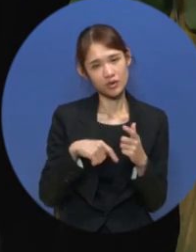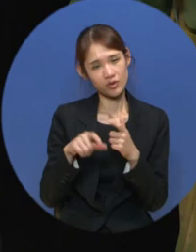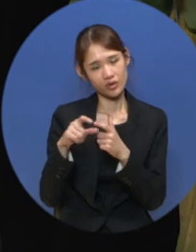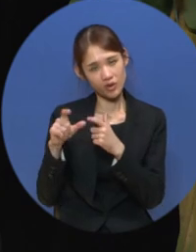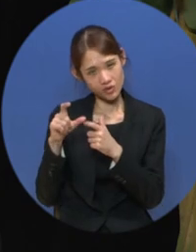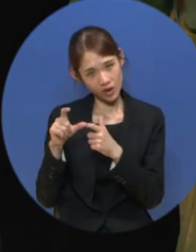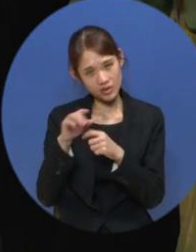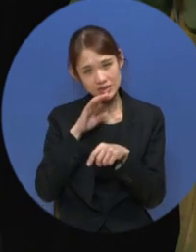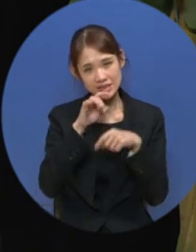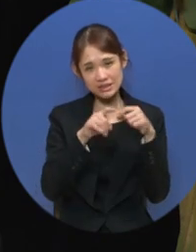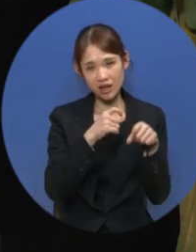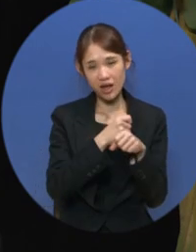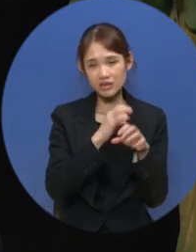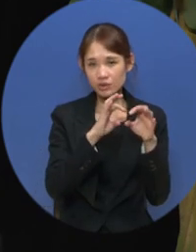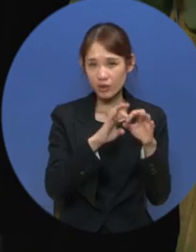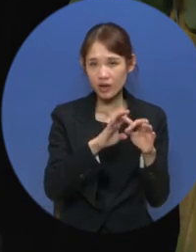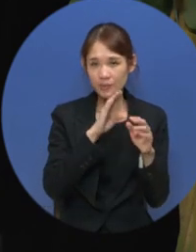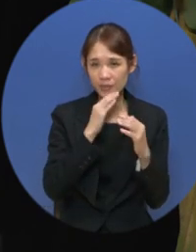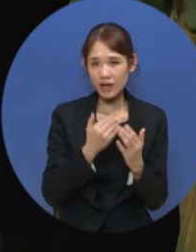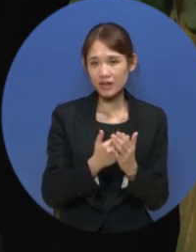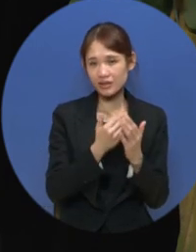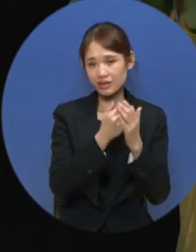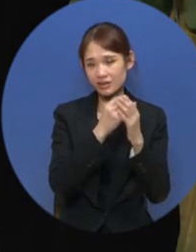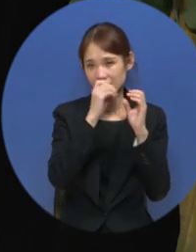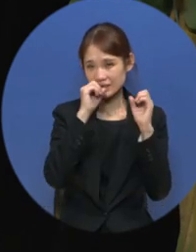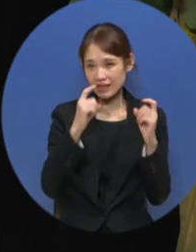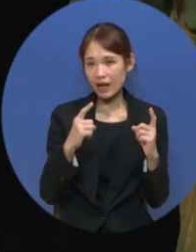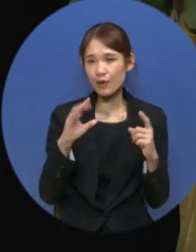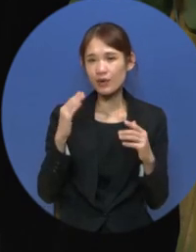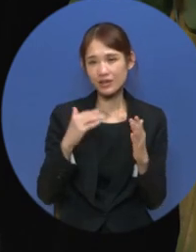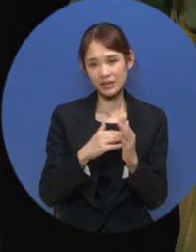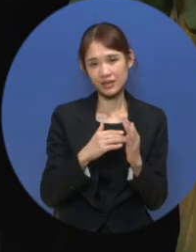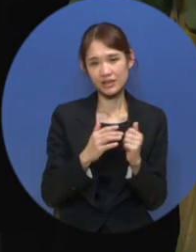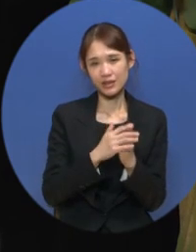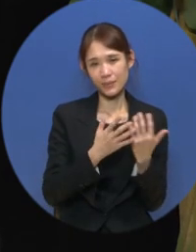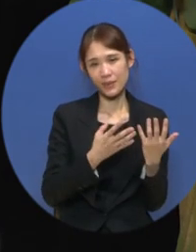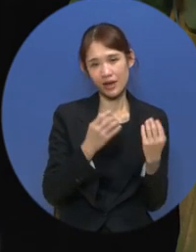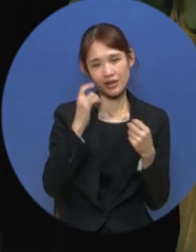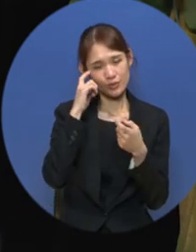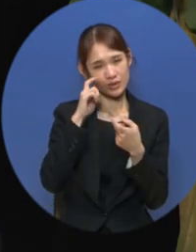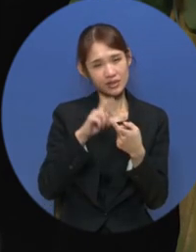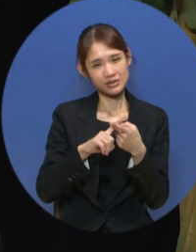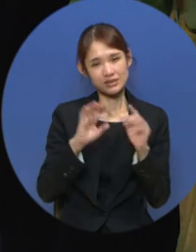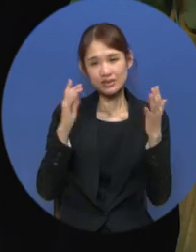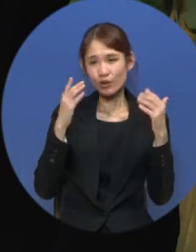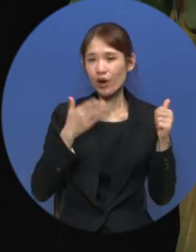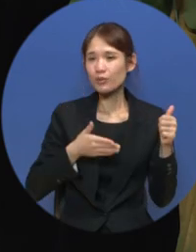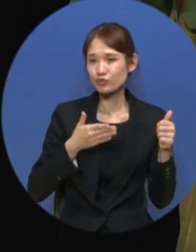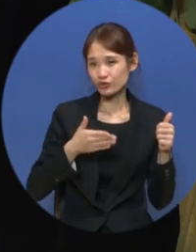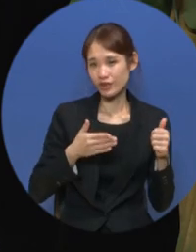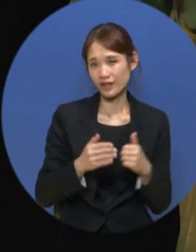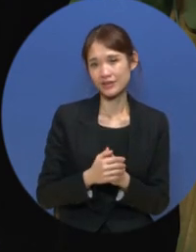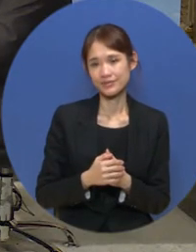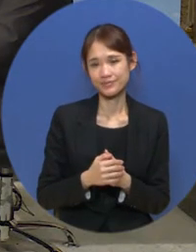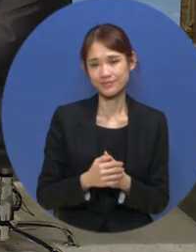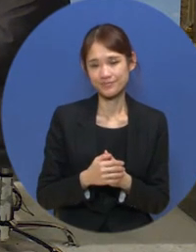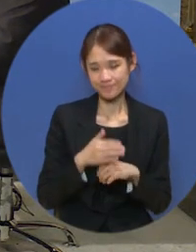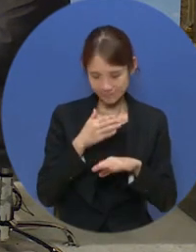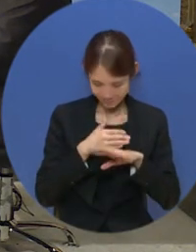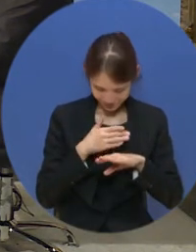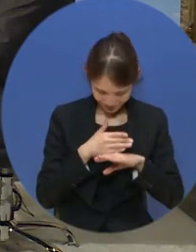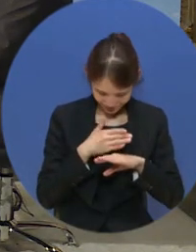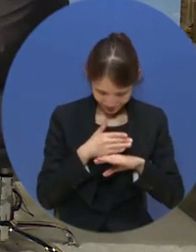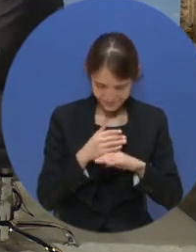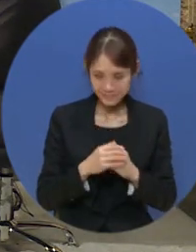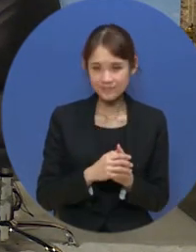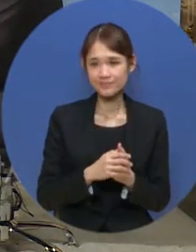그 실천을 하면서 발전해 나가는 계기가 되었습니다. 그래서 많은 관심과 응원 부탁드리겠습니다. 네, 감사합니다.